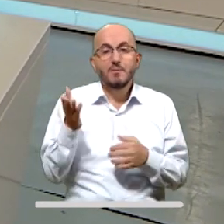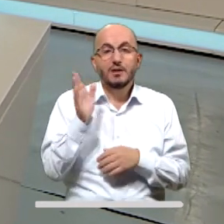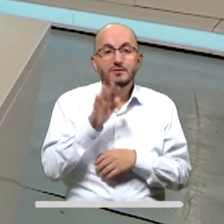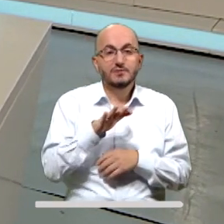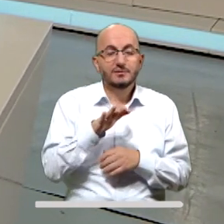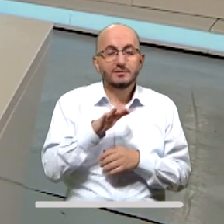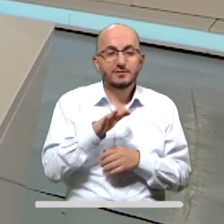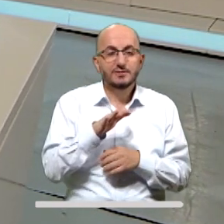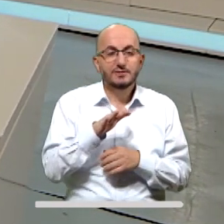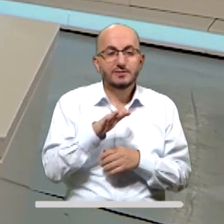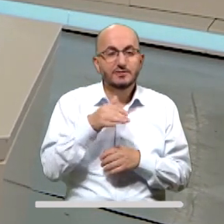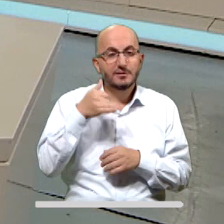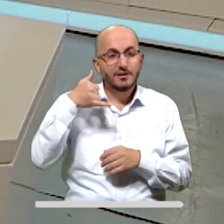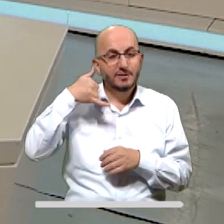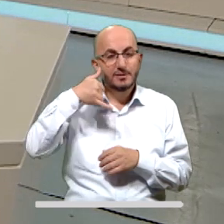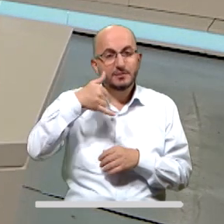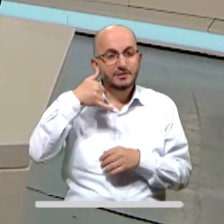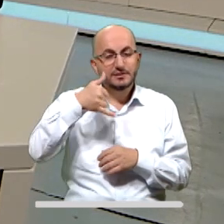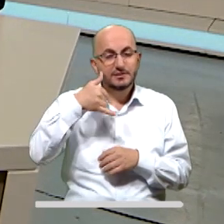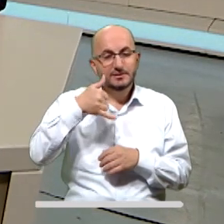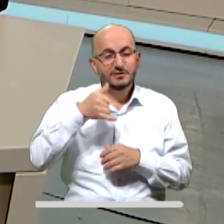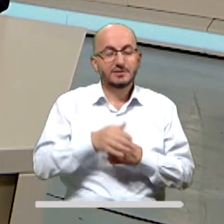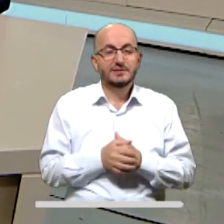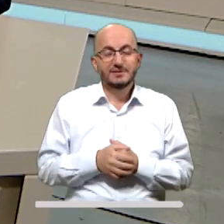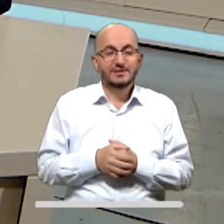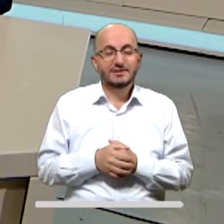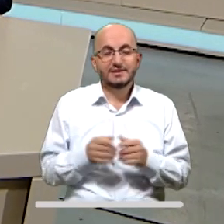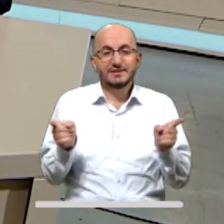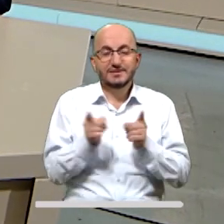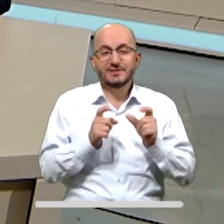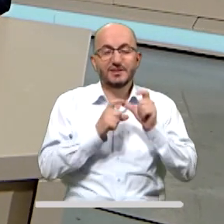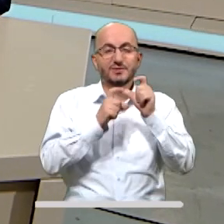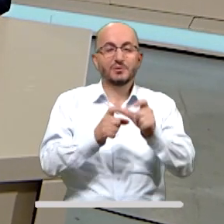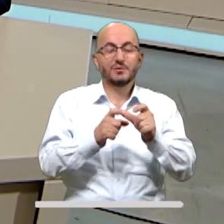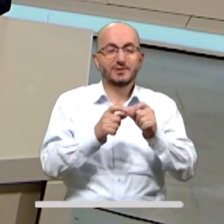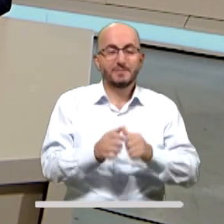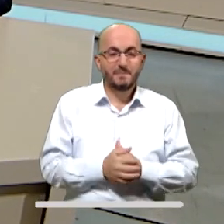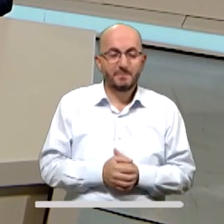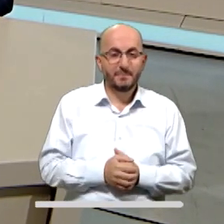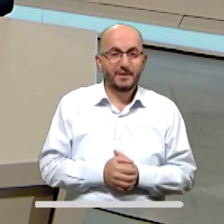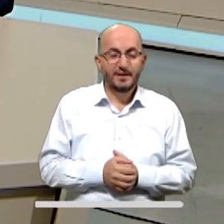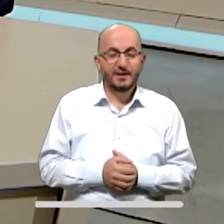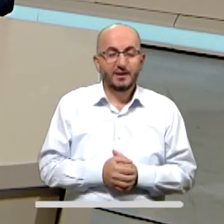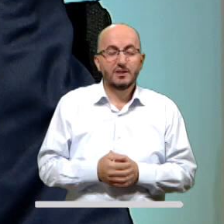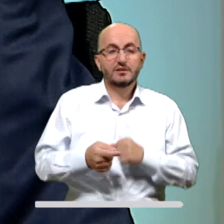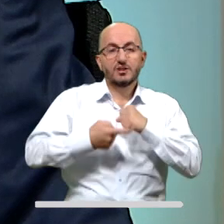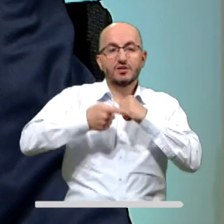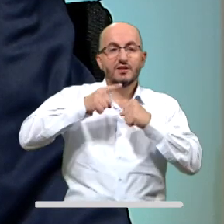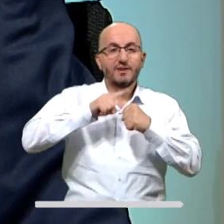da aramasını sağlık vermek için kısaca sorayım. Buyurun. Ben buyurun. Geçen